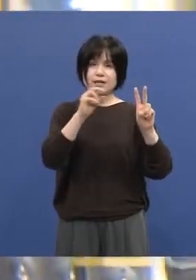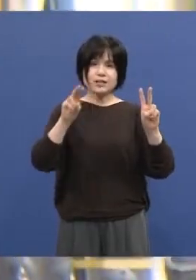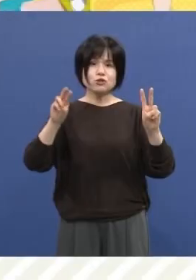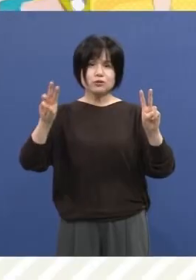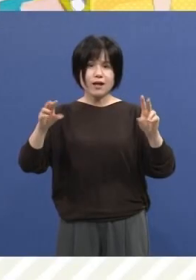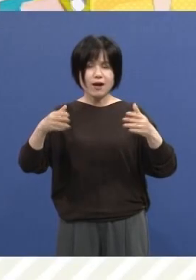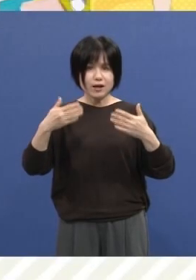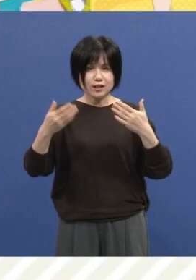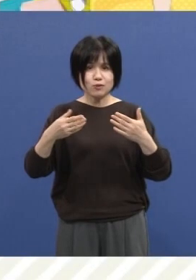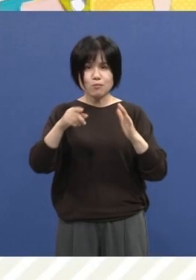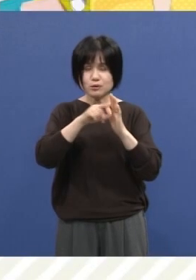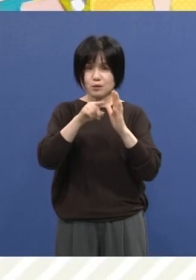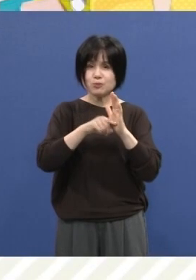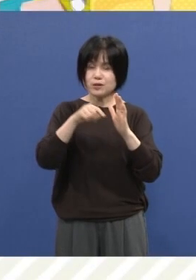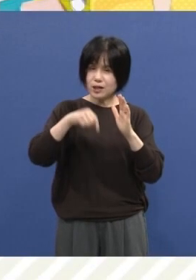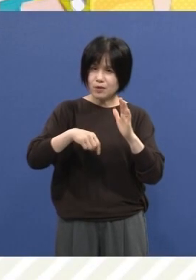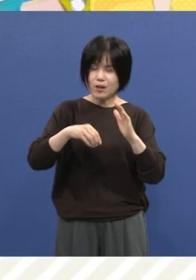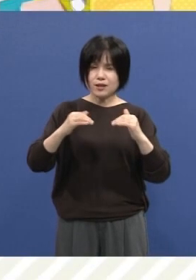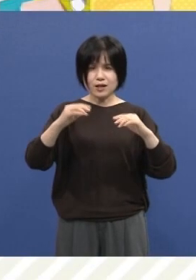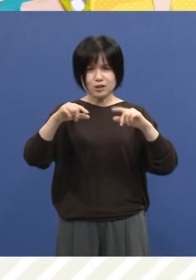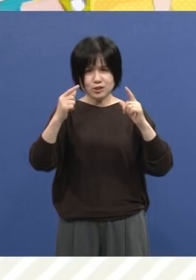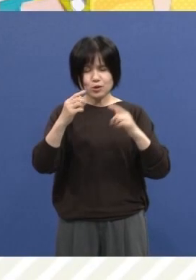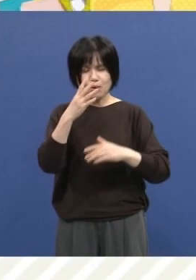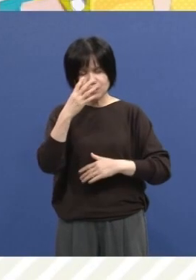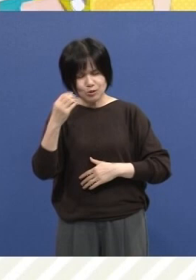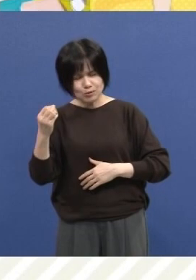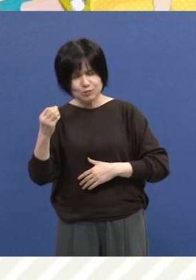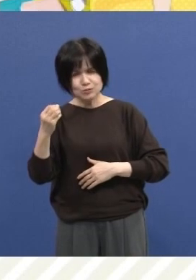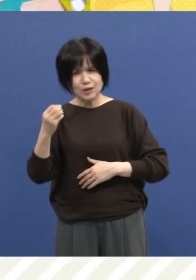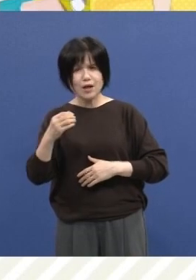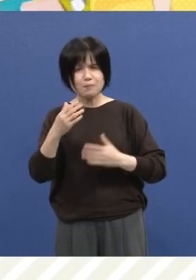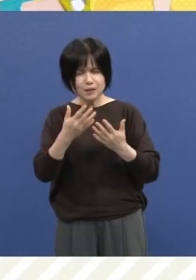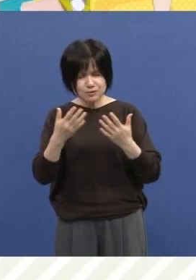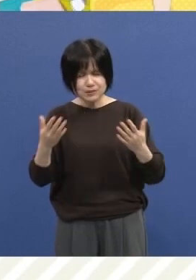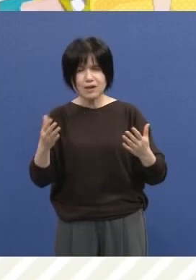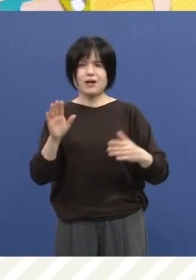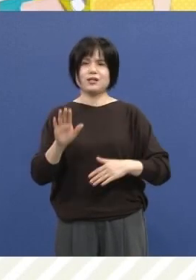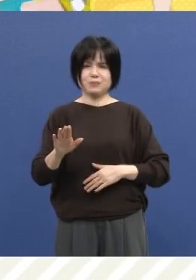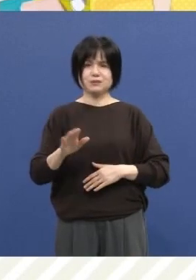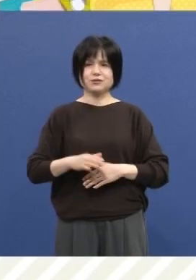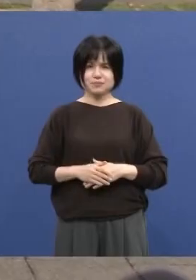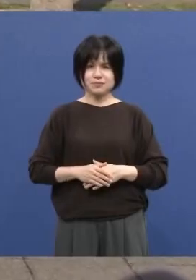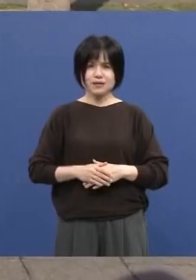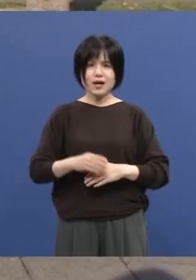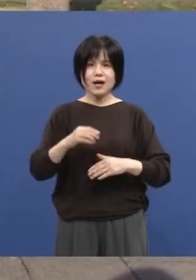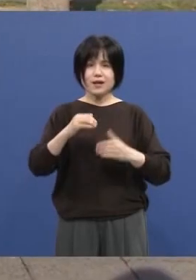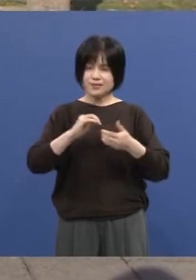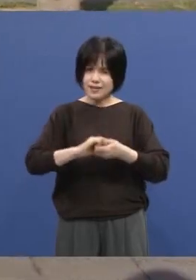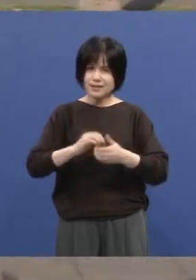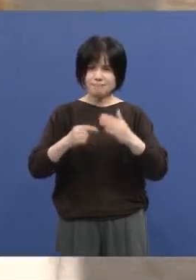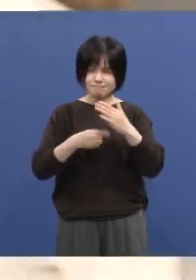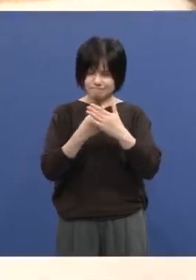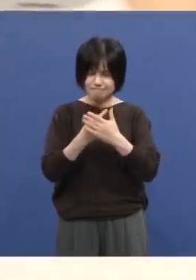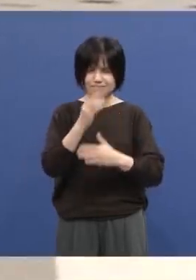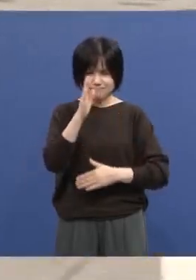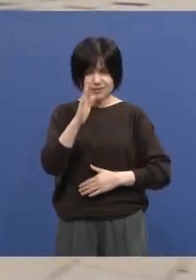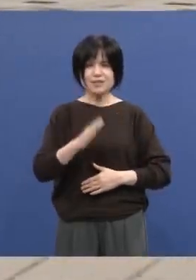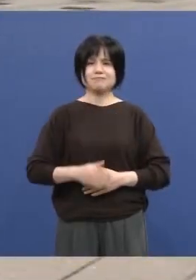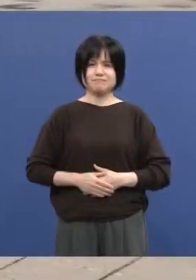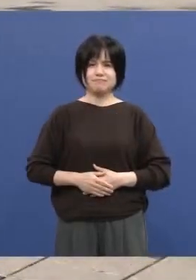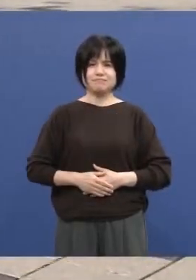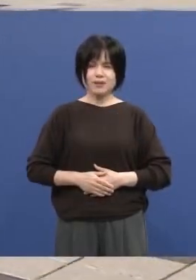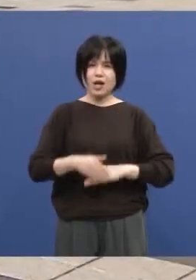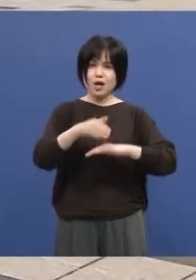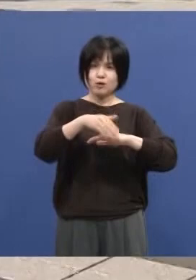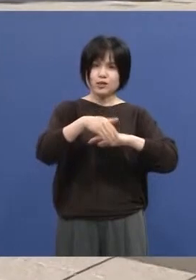ラムでは高槻の魅力が存分に味わえるさまざまなプログラムが用意されていますので、ぜひ参加してください。 まだね、受